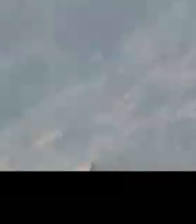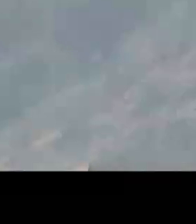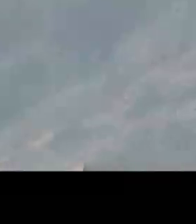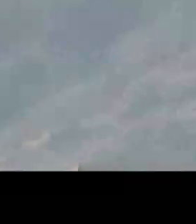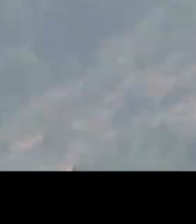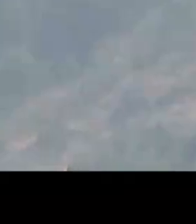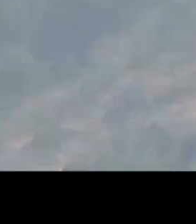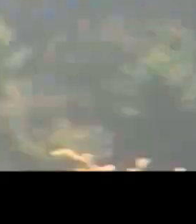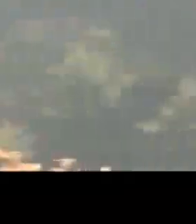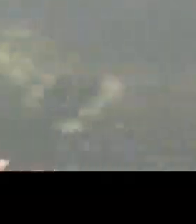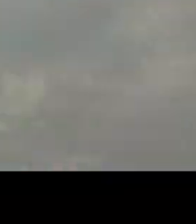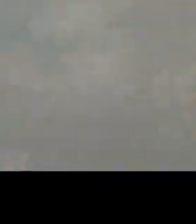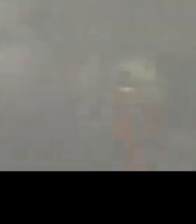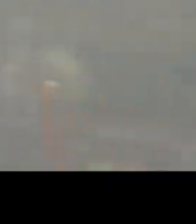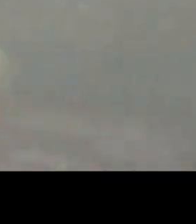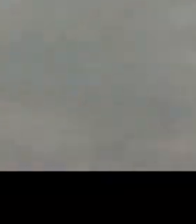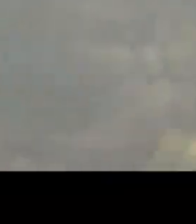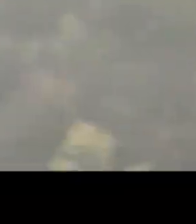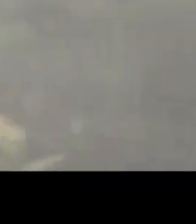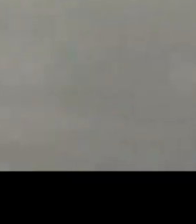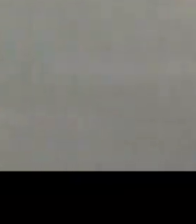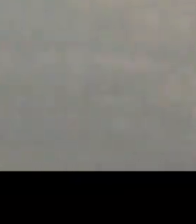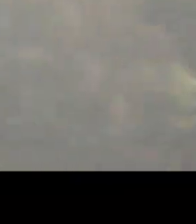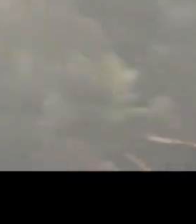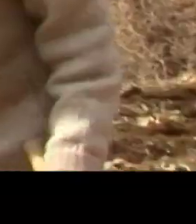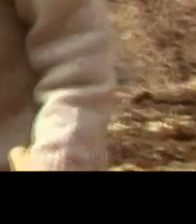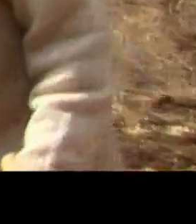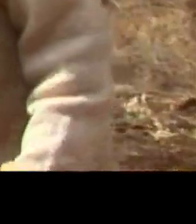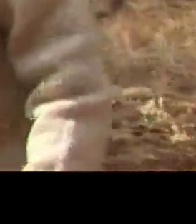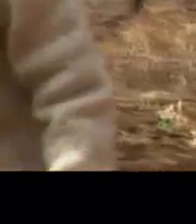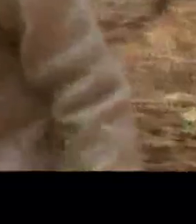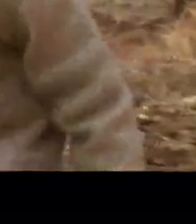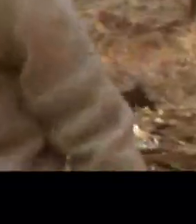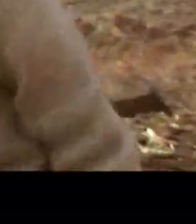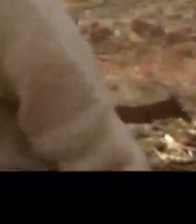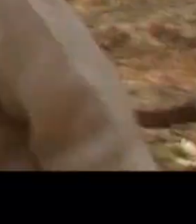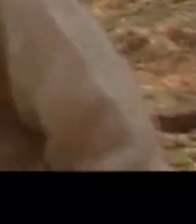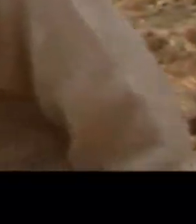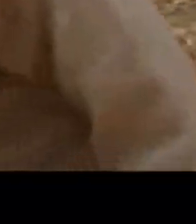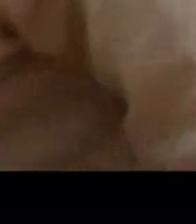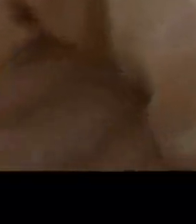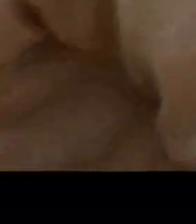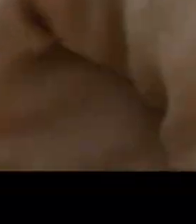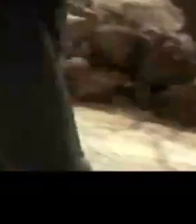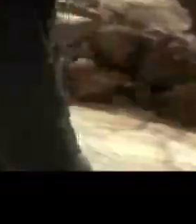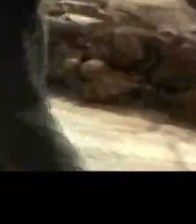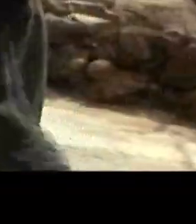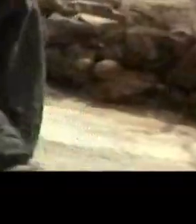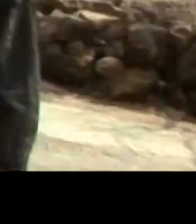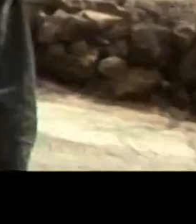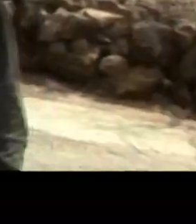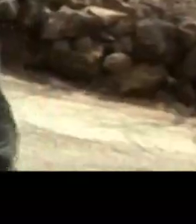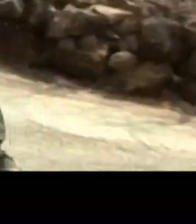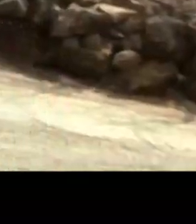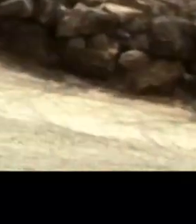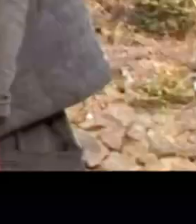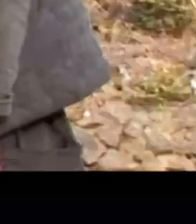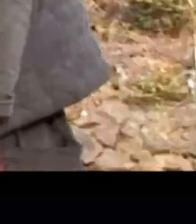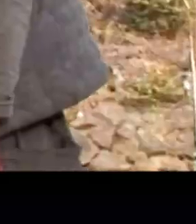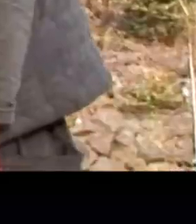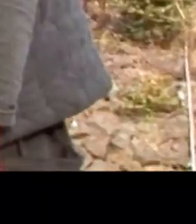집에 계신 어머니가 친어머니가 아니란 걸 알게 된 후에 전국을 떠돌면서 생모의 흔적을